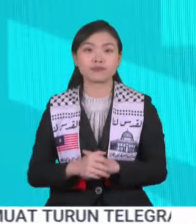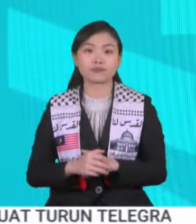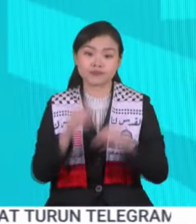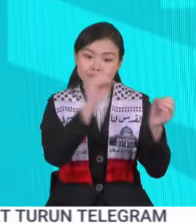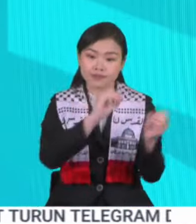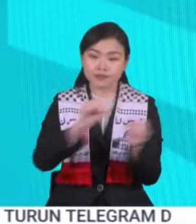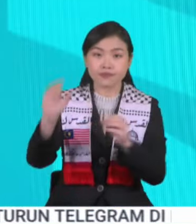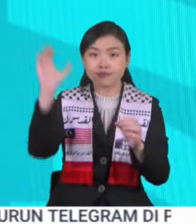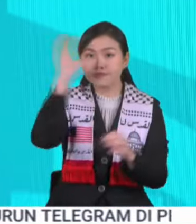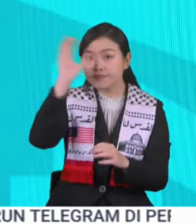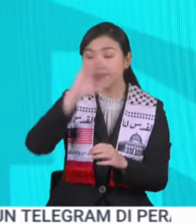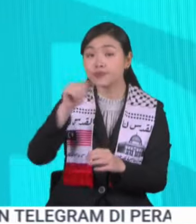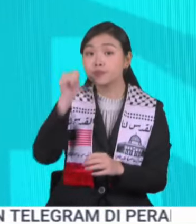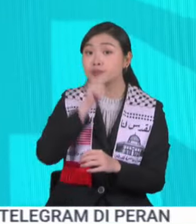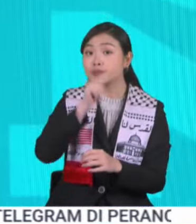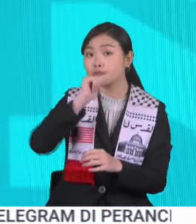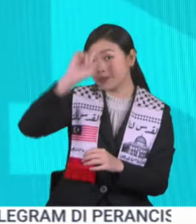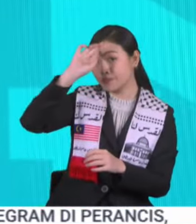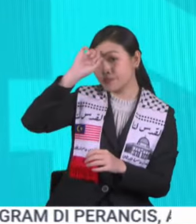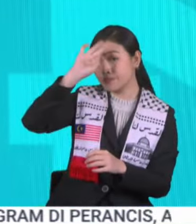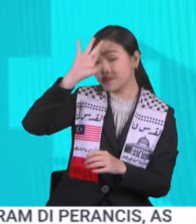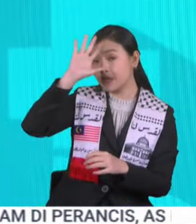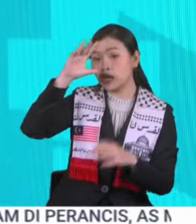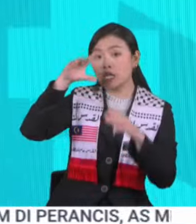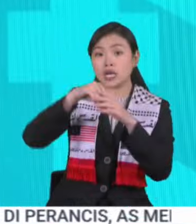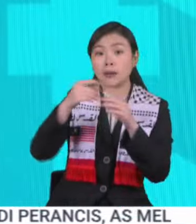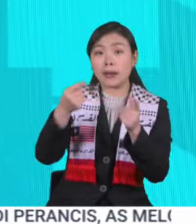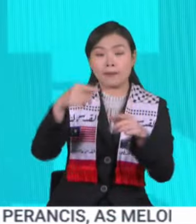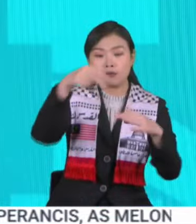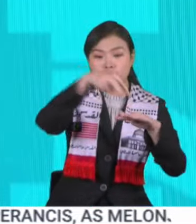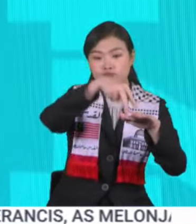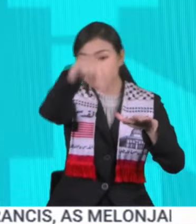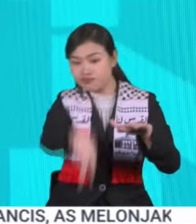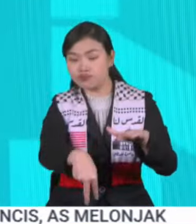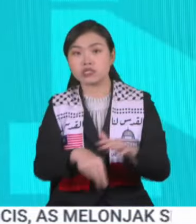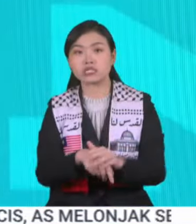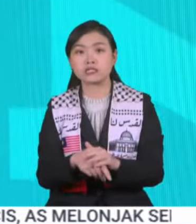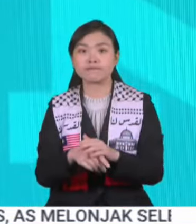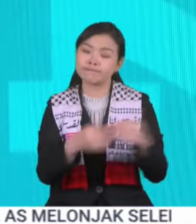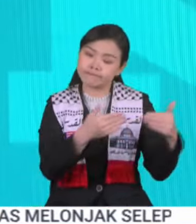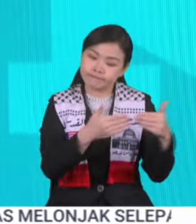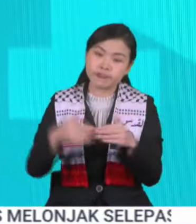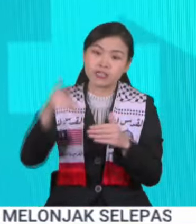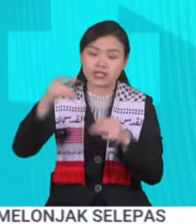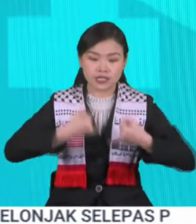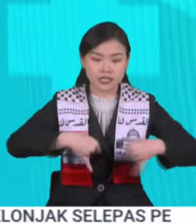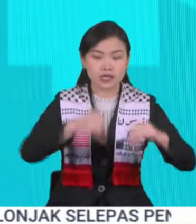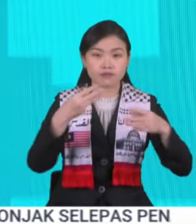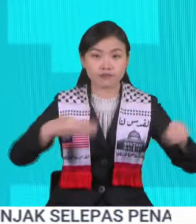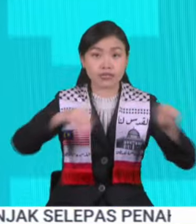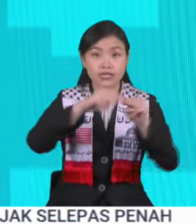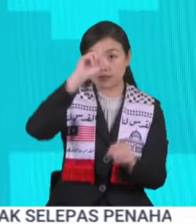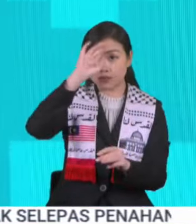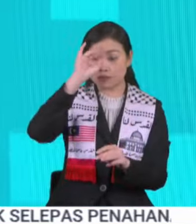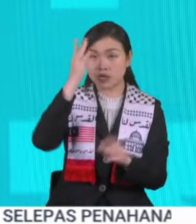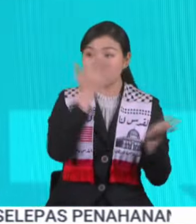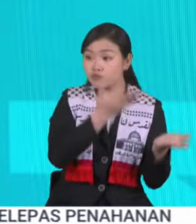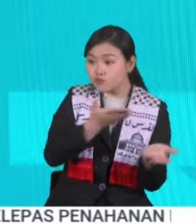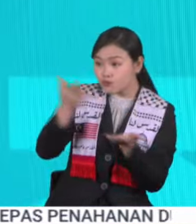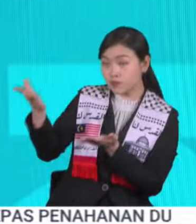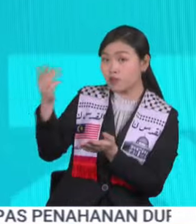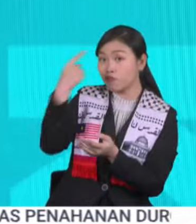Operasi cari selamat mangsa warga India dalam insiden tanah jelus diteruskan di Jalan Masjid India. Perkembangan semasa